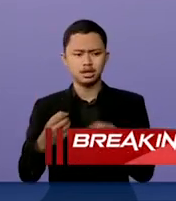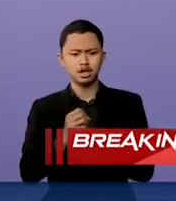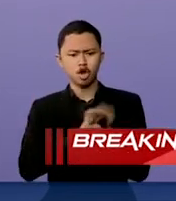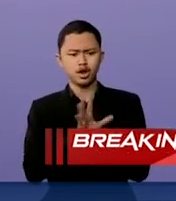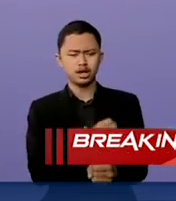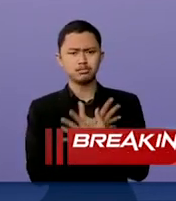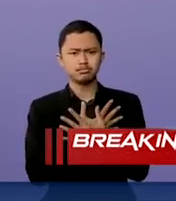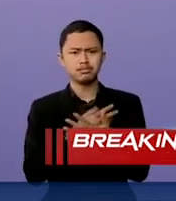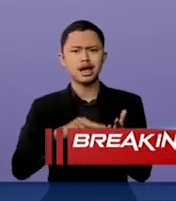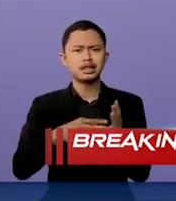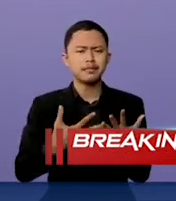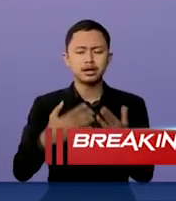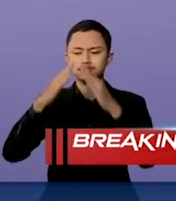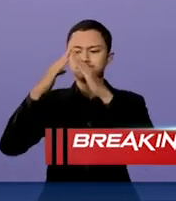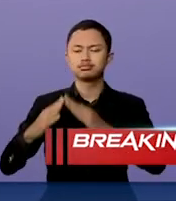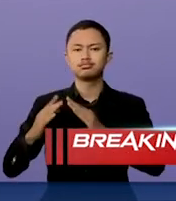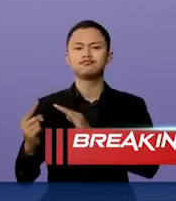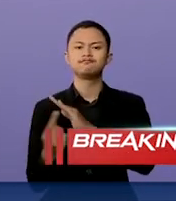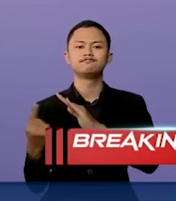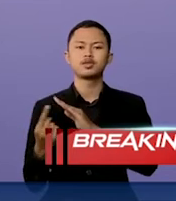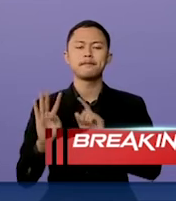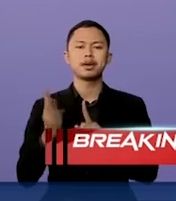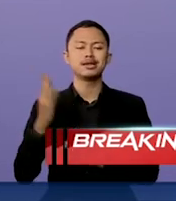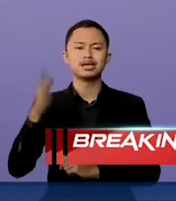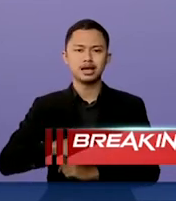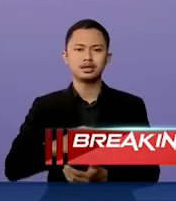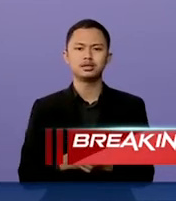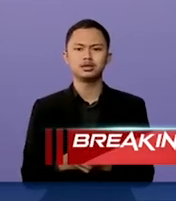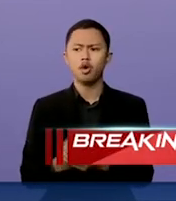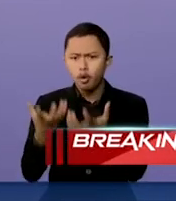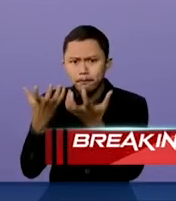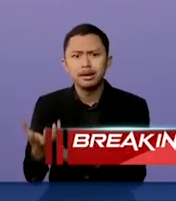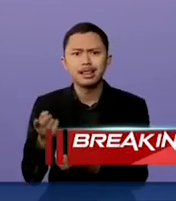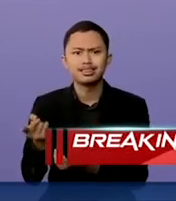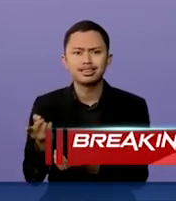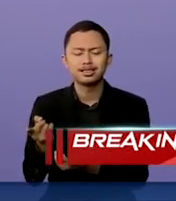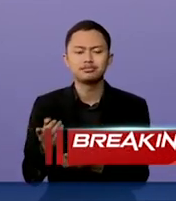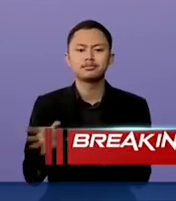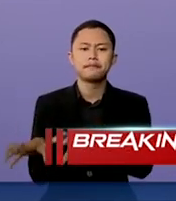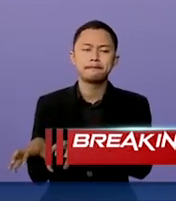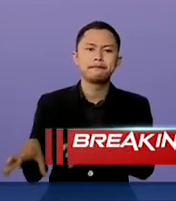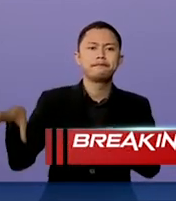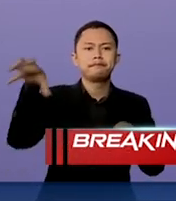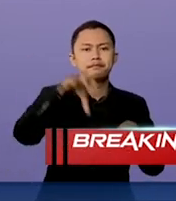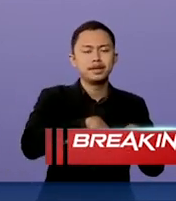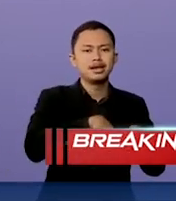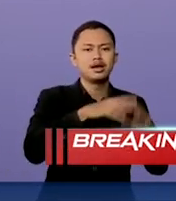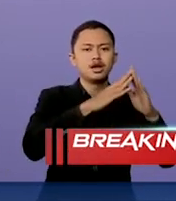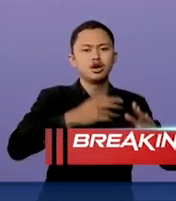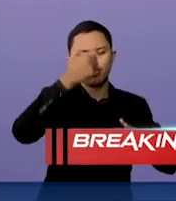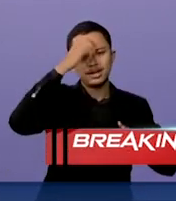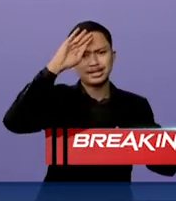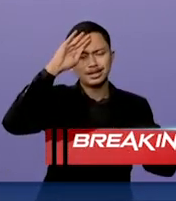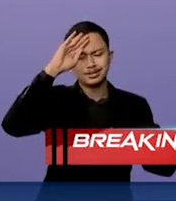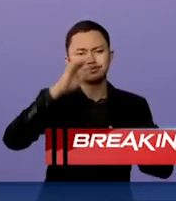apabila punya penyakit penyerta maka harus dirawat serius di ruang isolasi menurut laporan resmi di rumah sakit